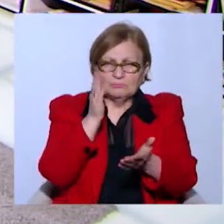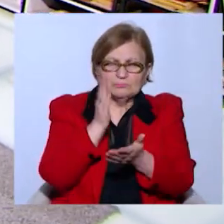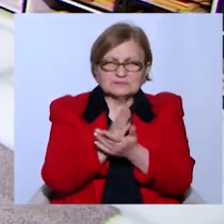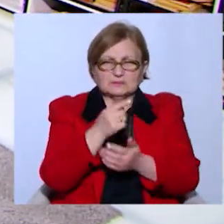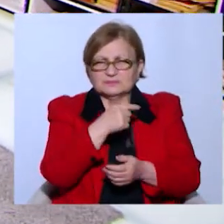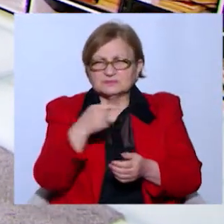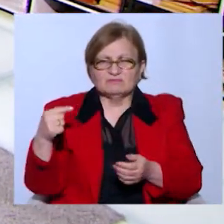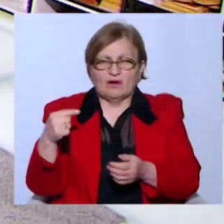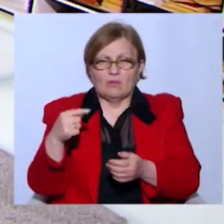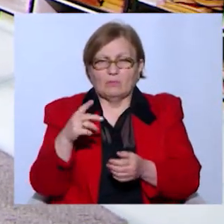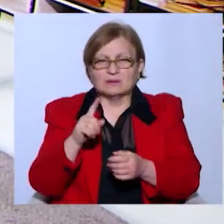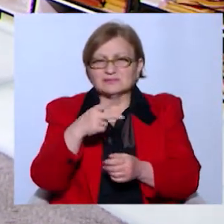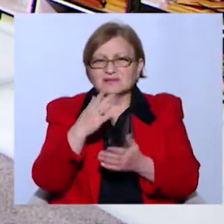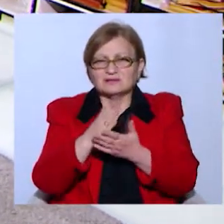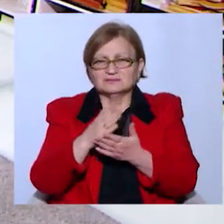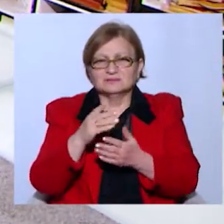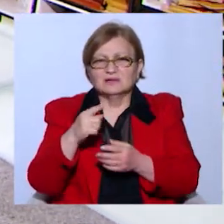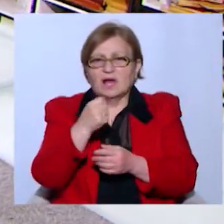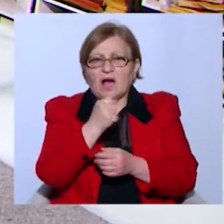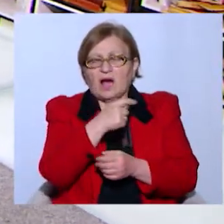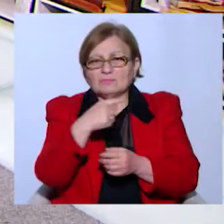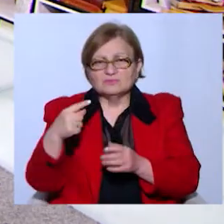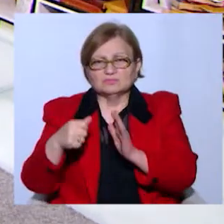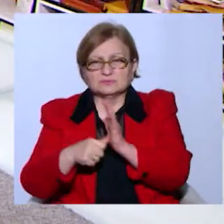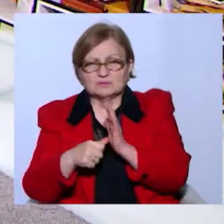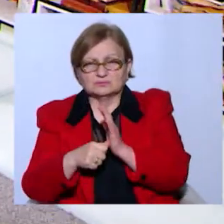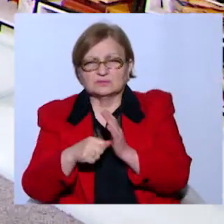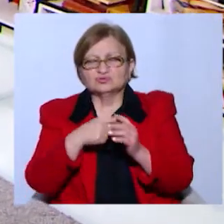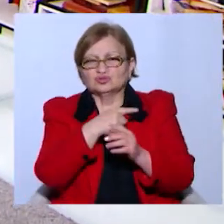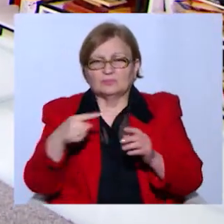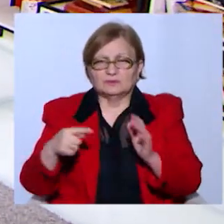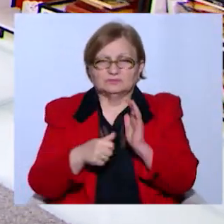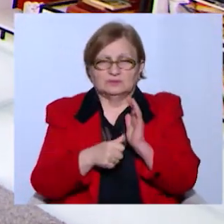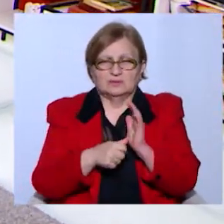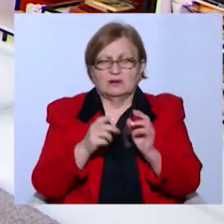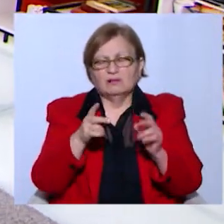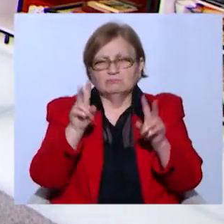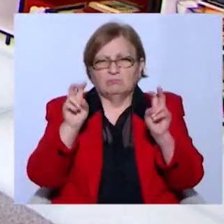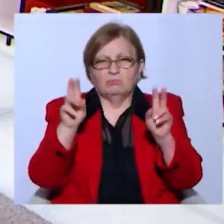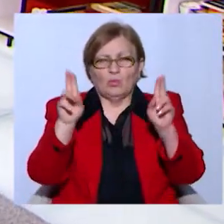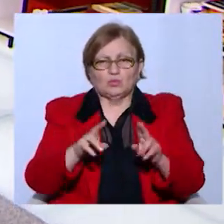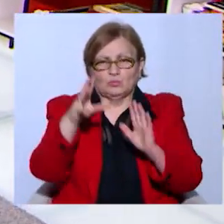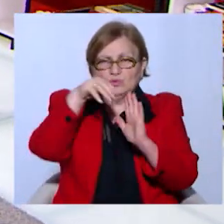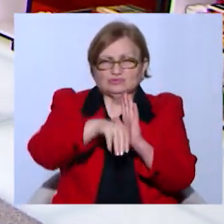სხვაობა დავთვალოთ a-20 მინუს a-10 შეფარდებული 20 მინუს 10-თან აი ამ ფორმულით.